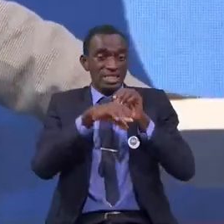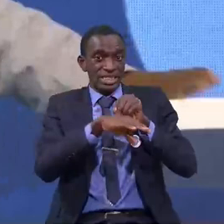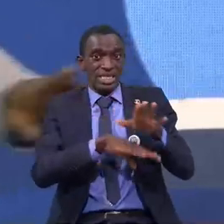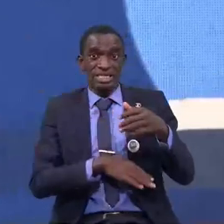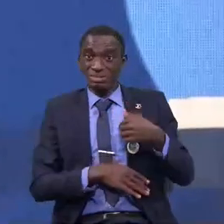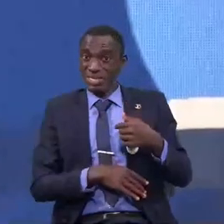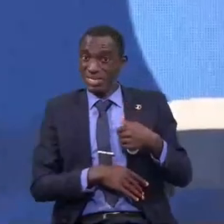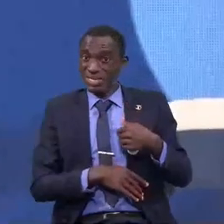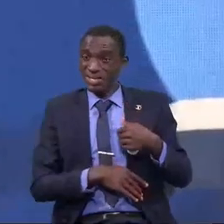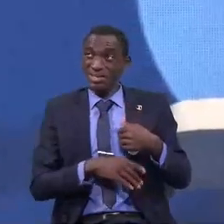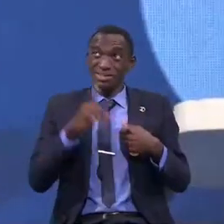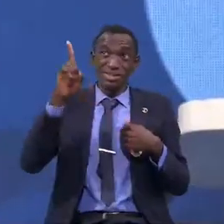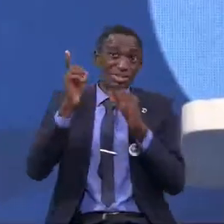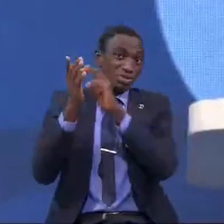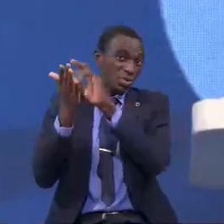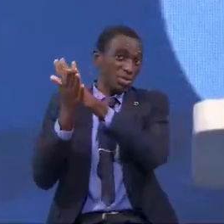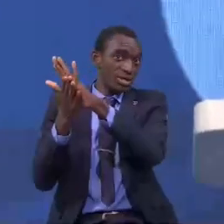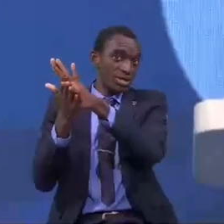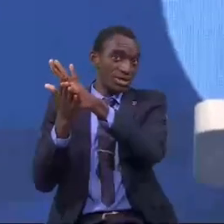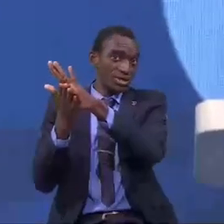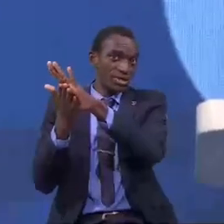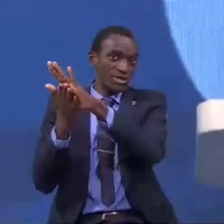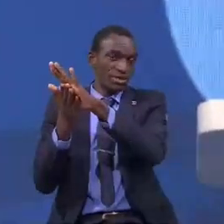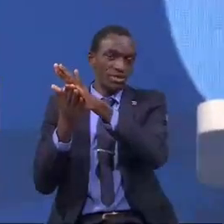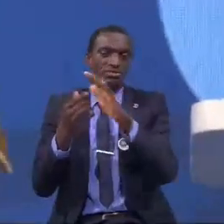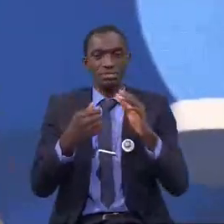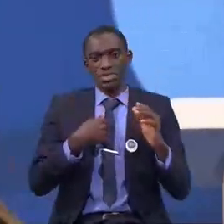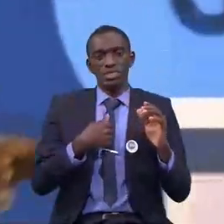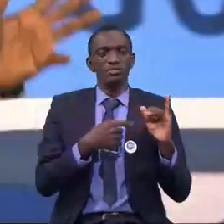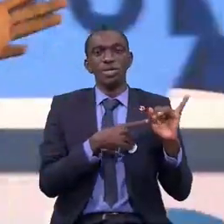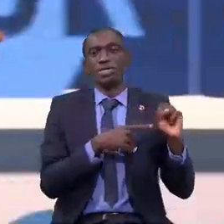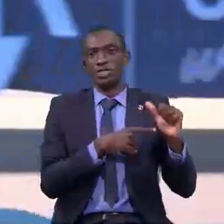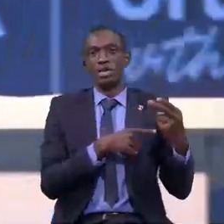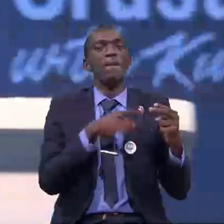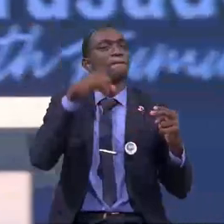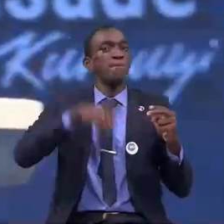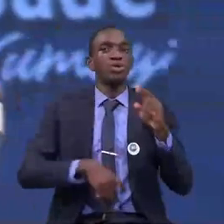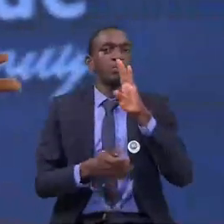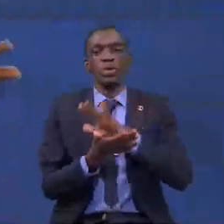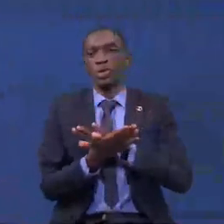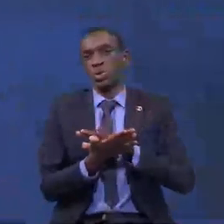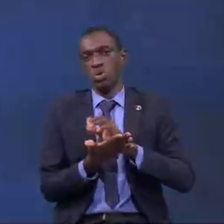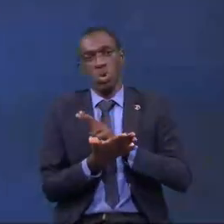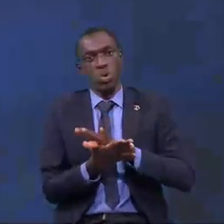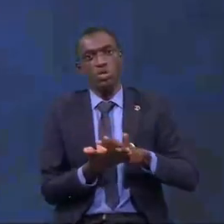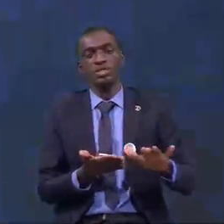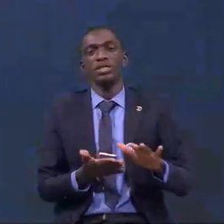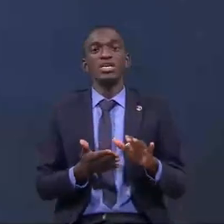Et pour aller en faire la commission de ce Dieu saint, il doit être saint.